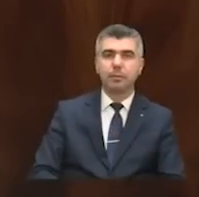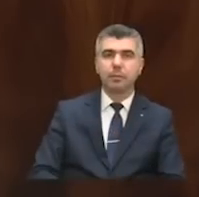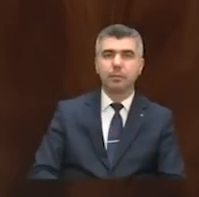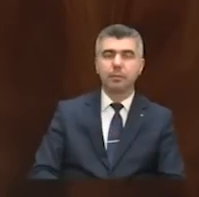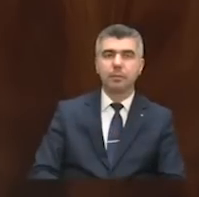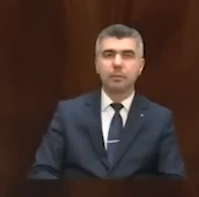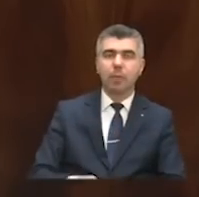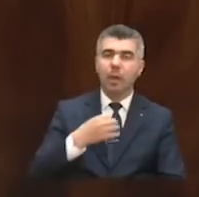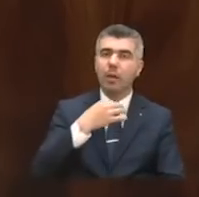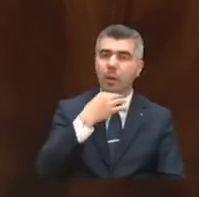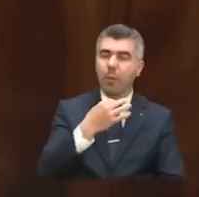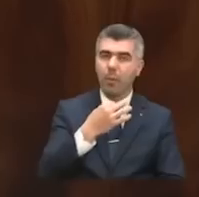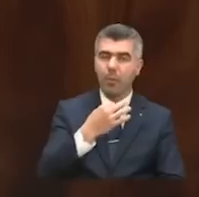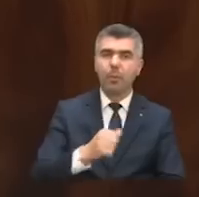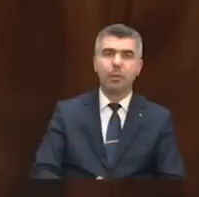غادي نتكلموا.